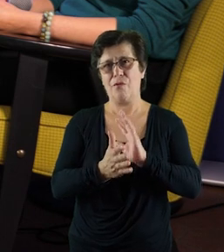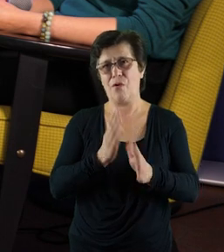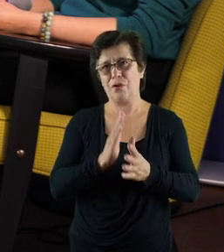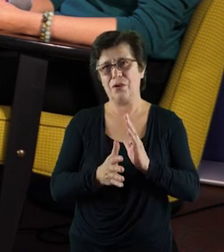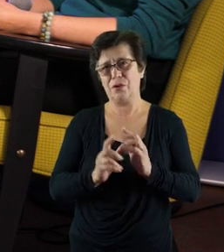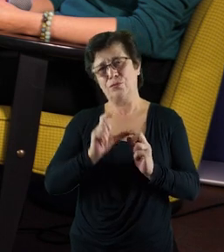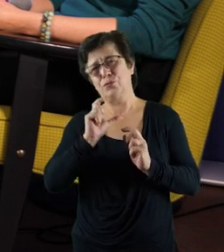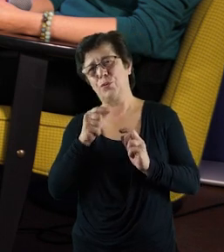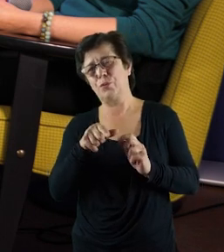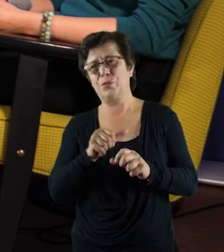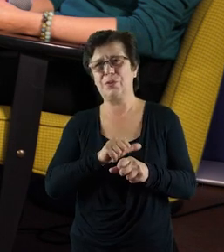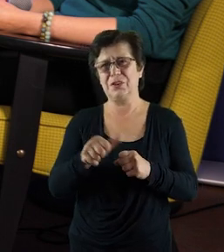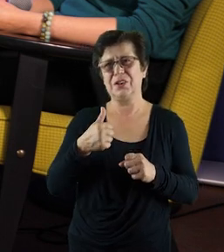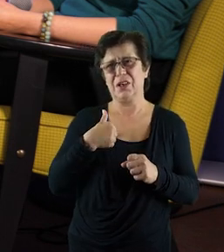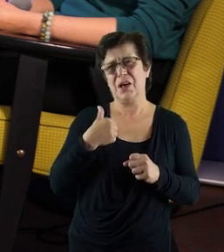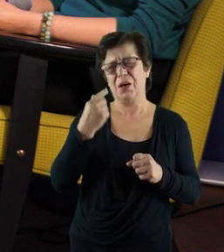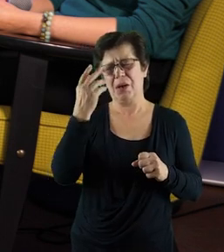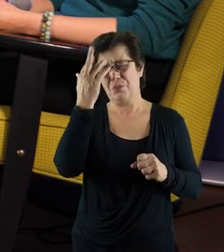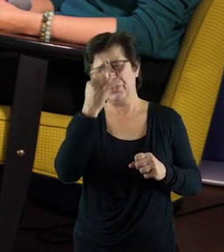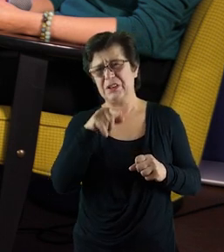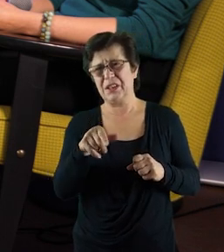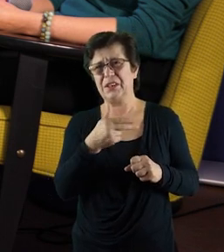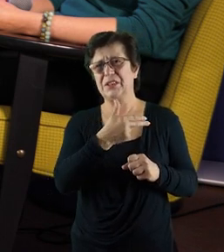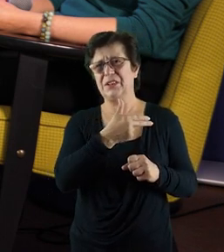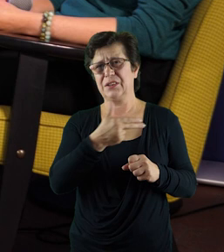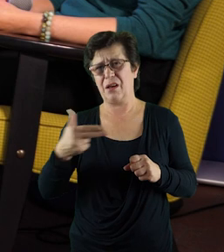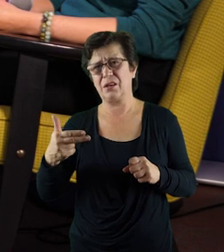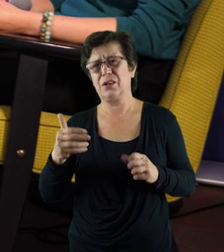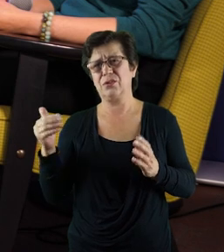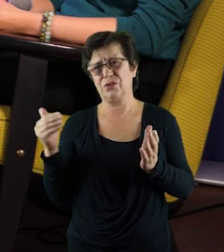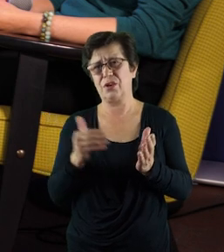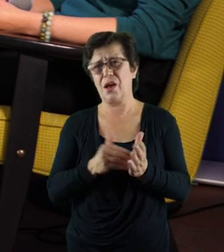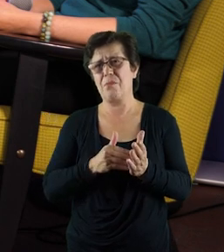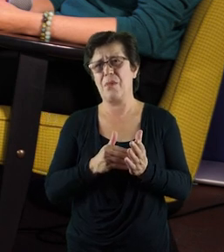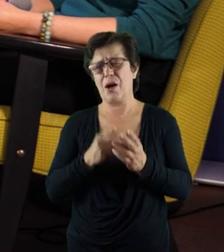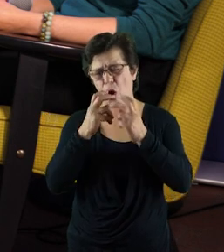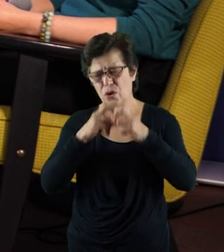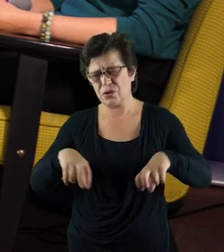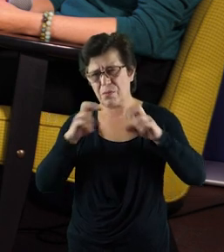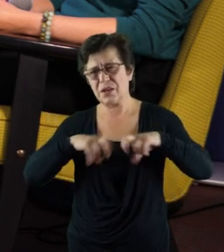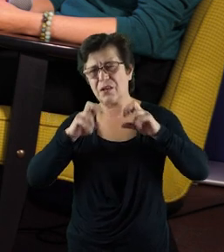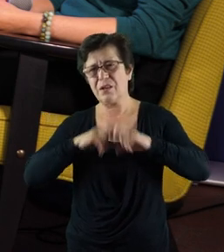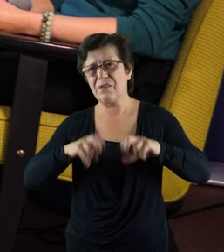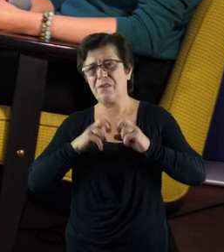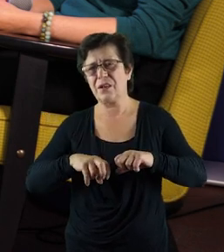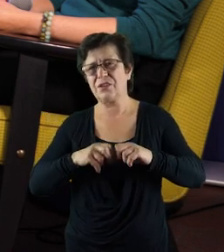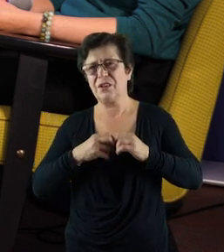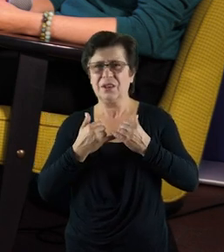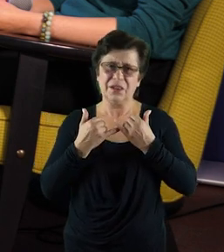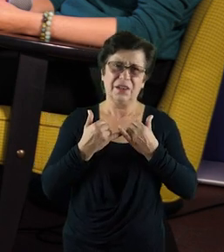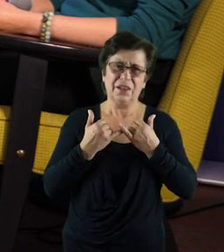Wydaje mi się, że to zdanie trzeba jednak rozpatrywać tak